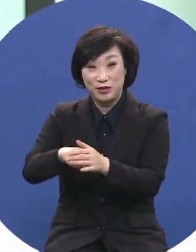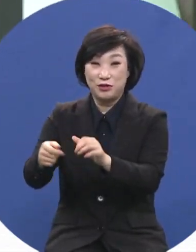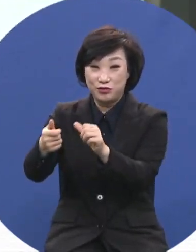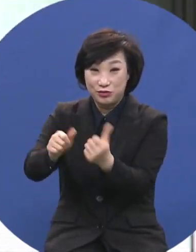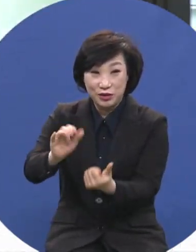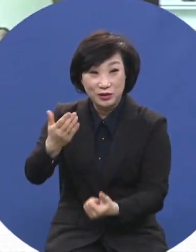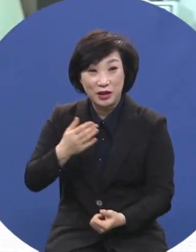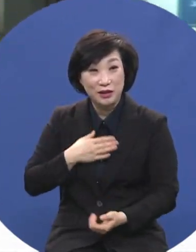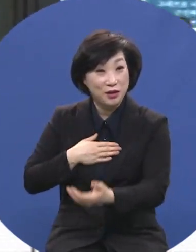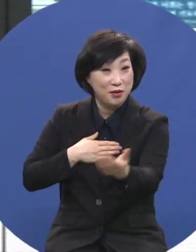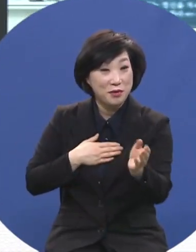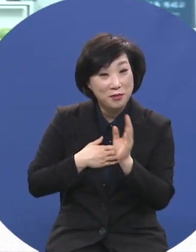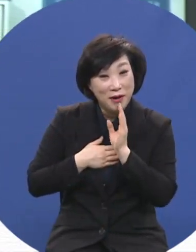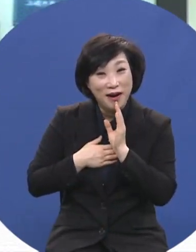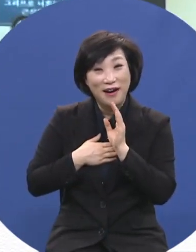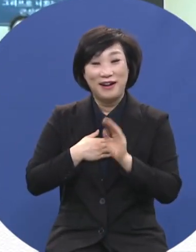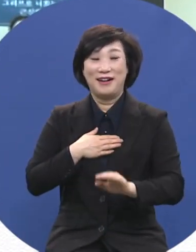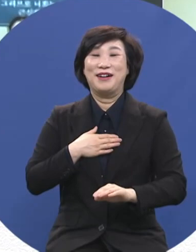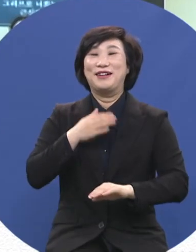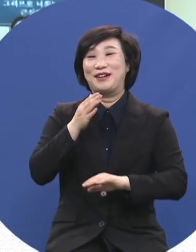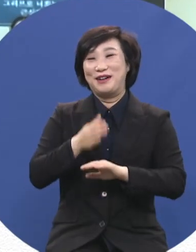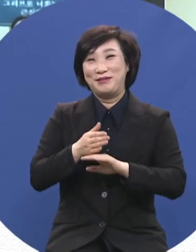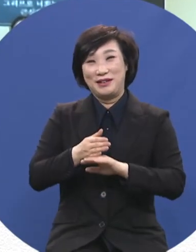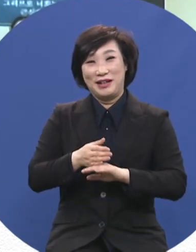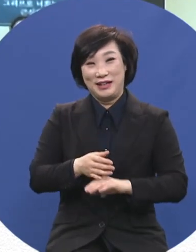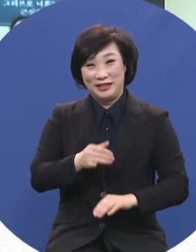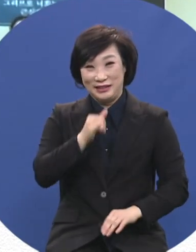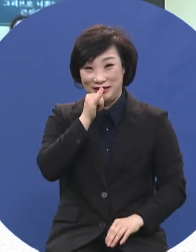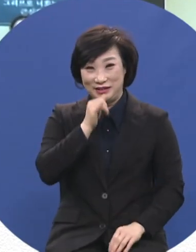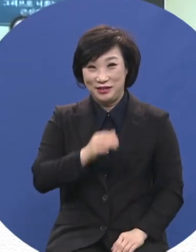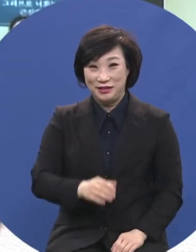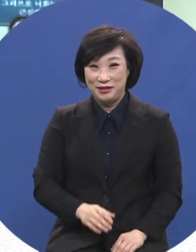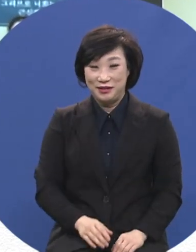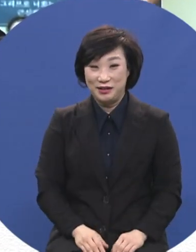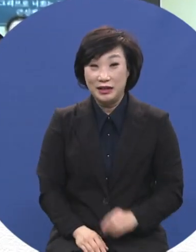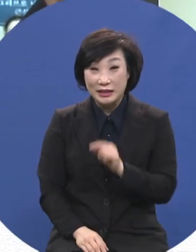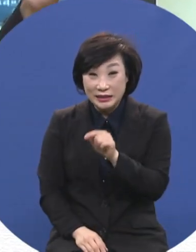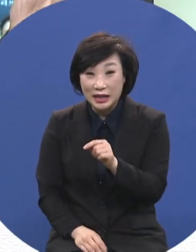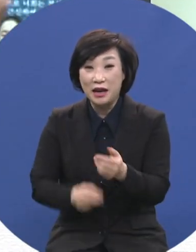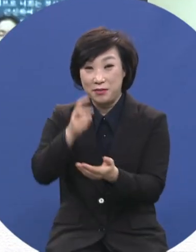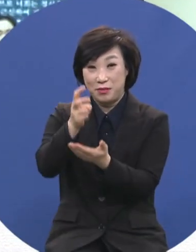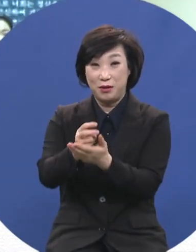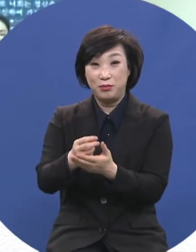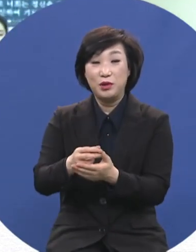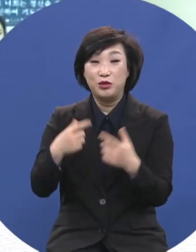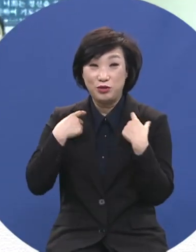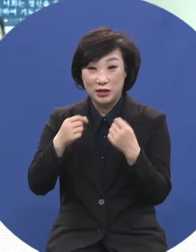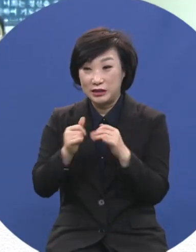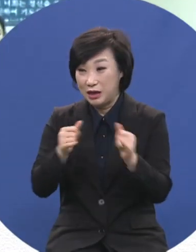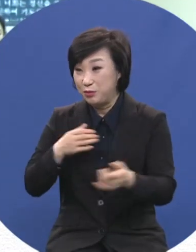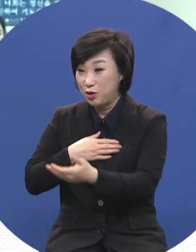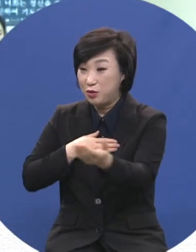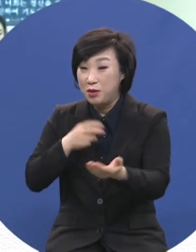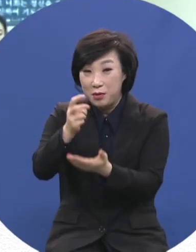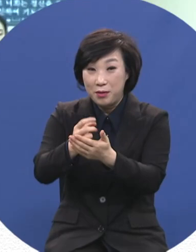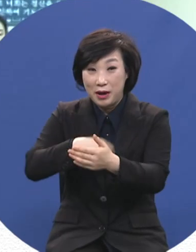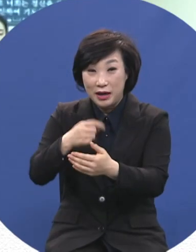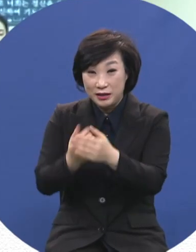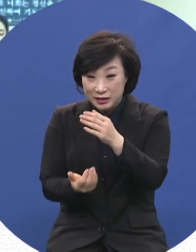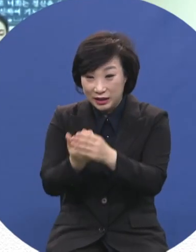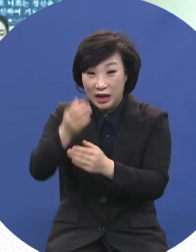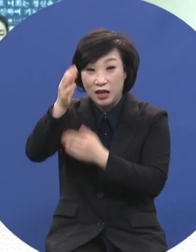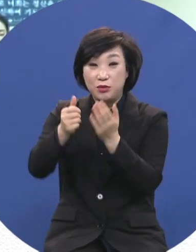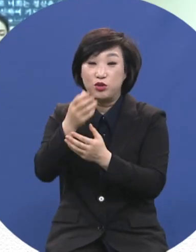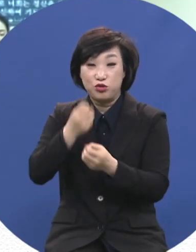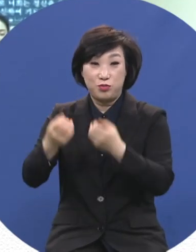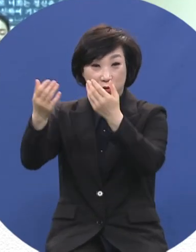거 얼마나 아름다우냐 이 말이오. 이게 질서 유지자들이 질서 속에서 일어나는 하나님의